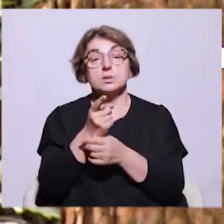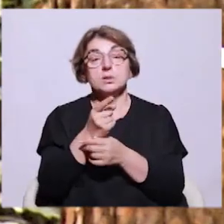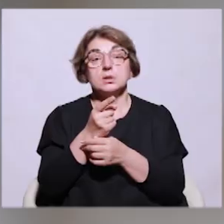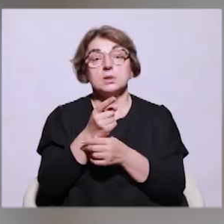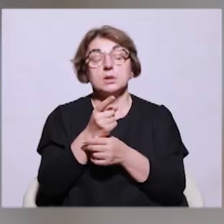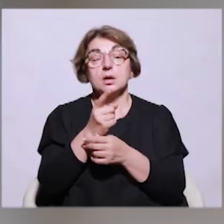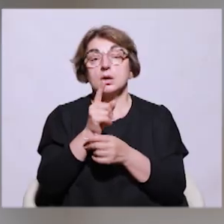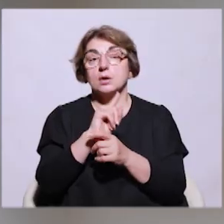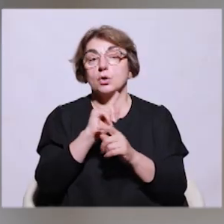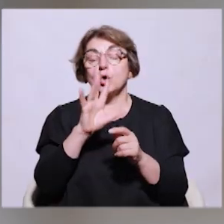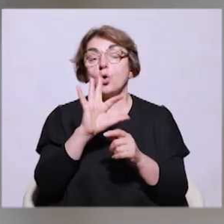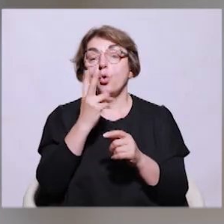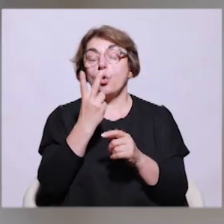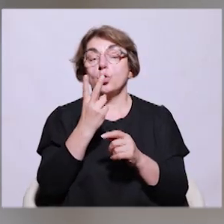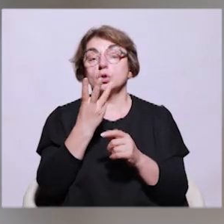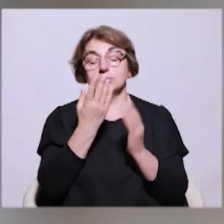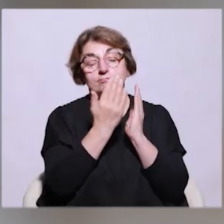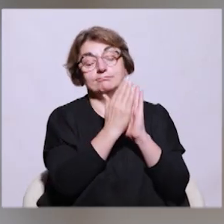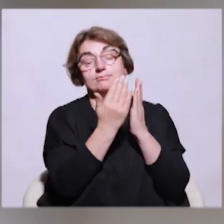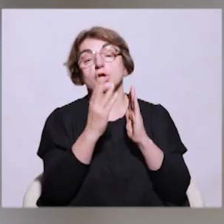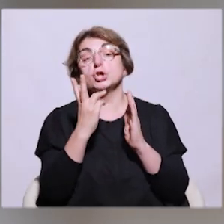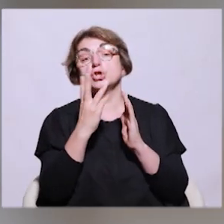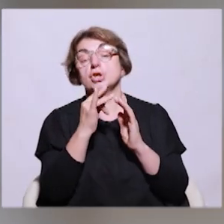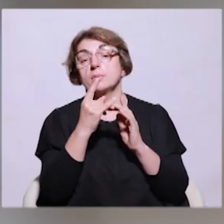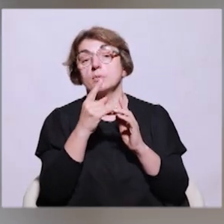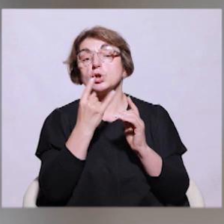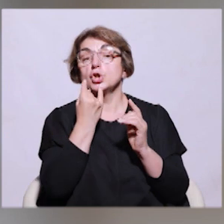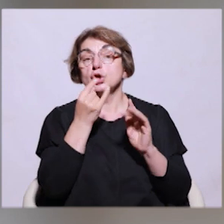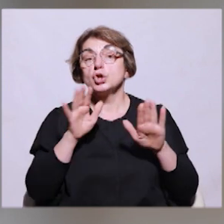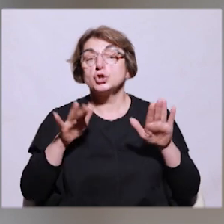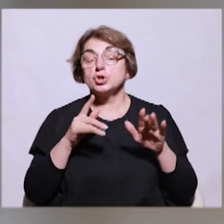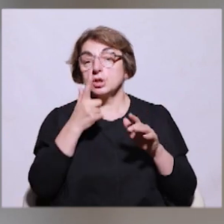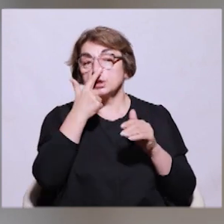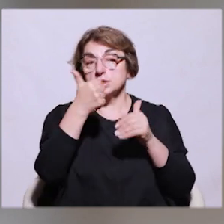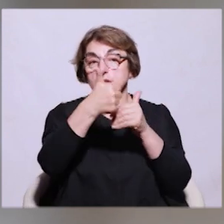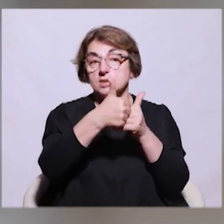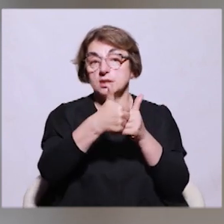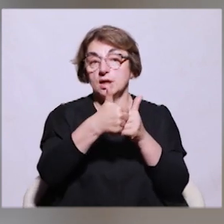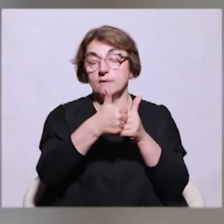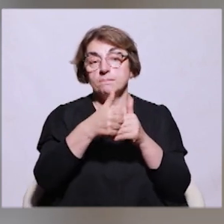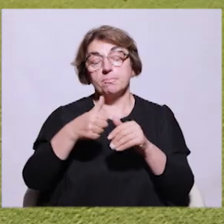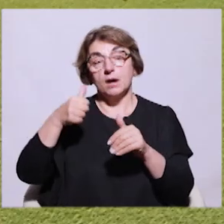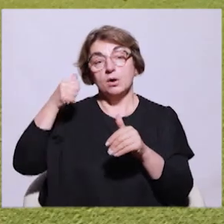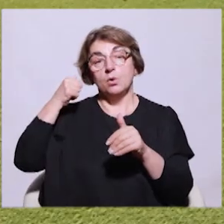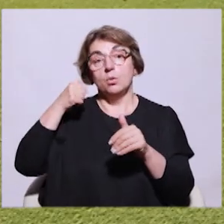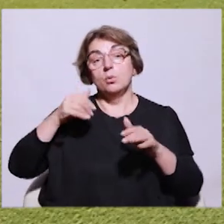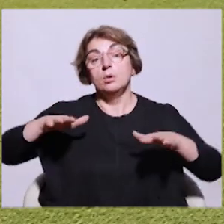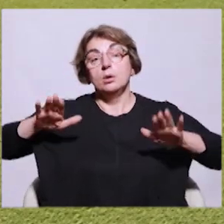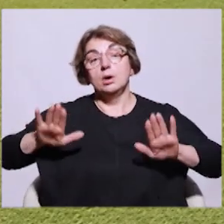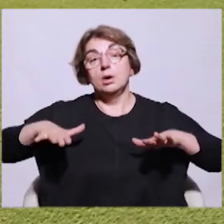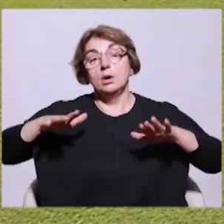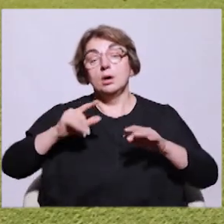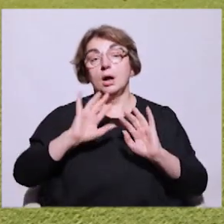მის აი ამ ორ შირმას და მიაქციეთ ყურადღებას ჩიტი, რომელიც წინა ხედზეა და უკან როგორ